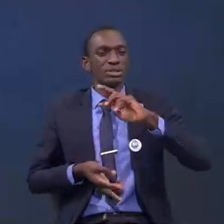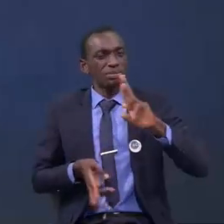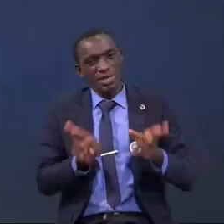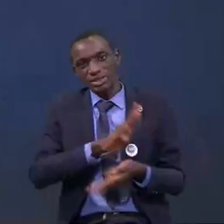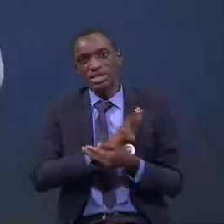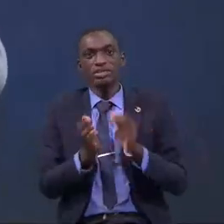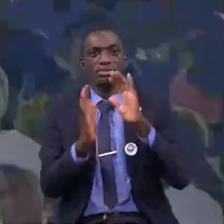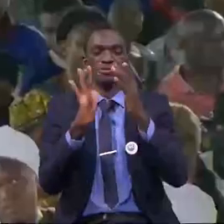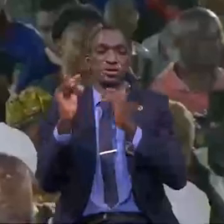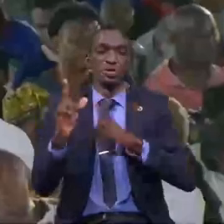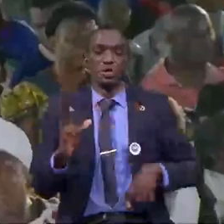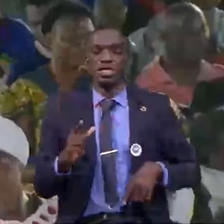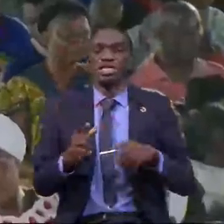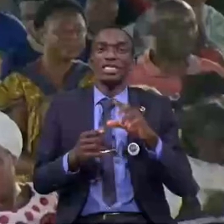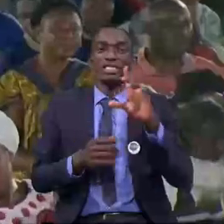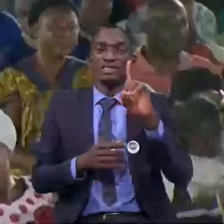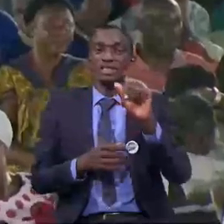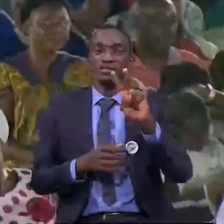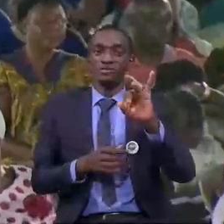David était un prince.